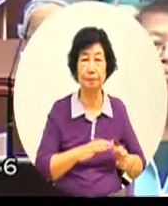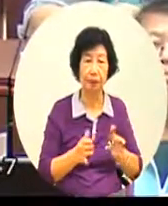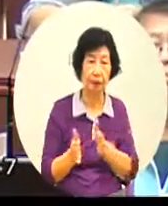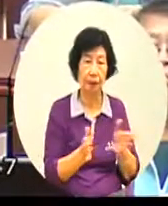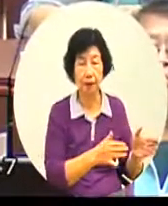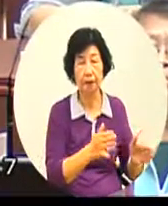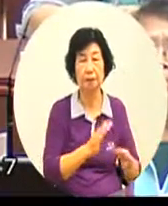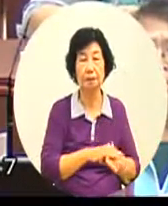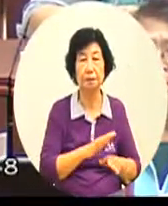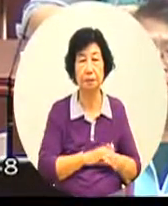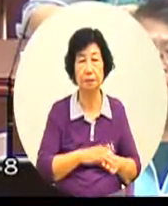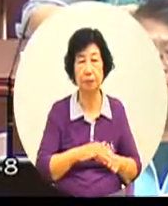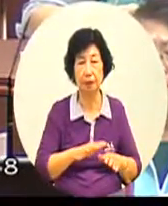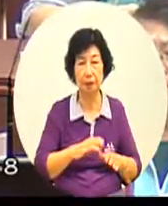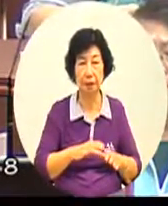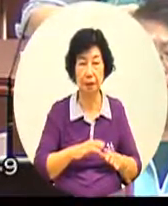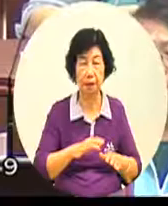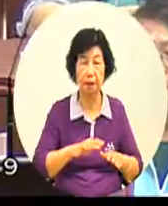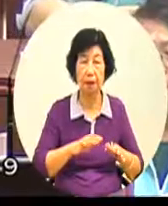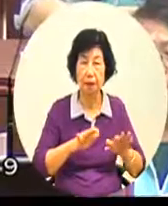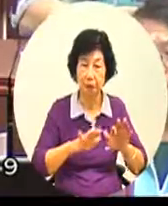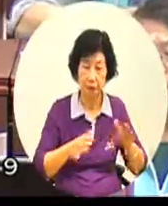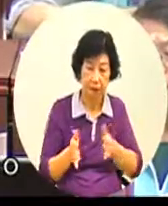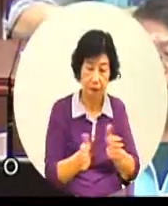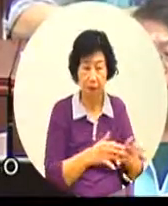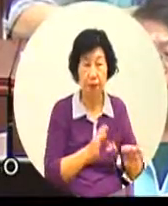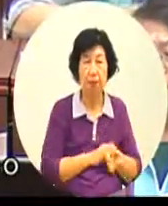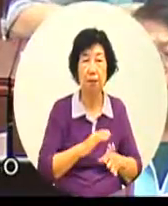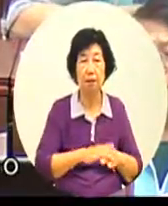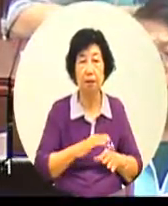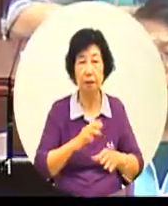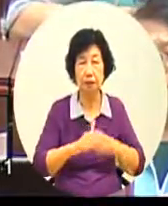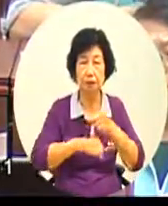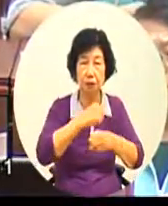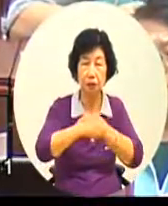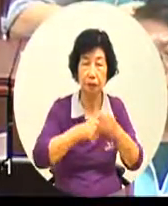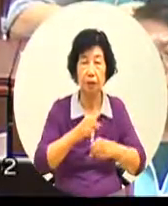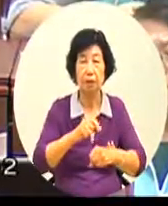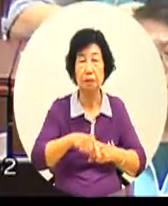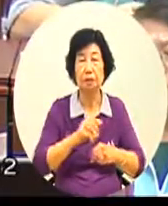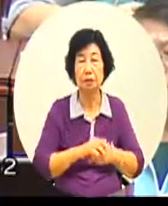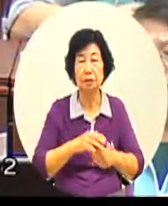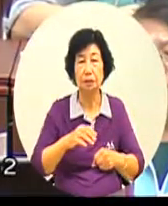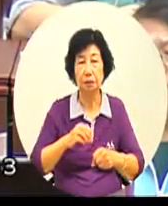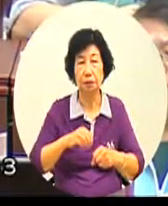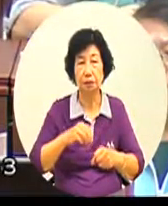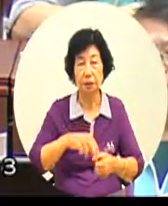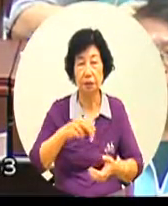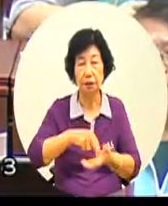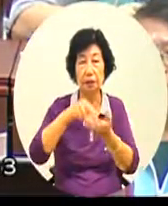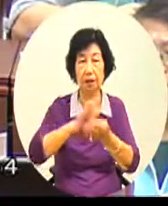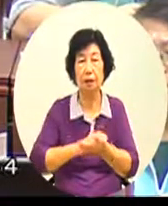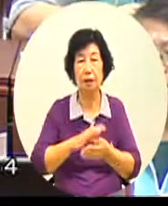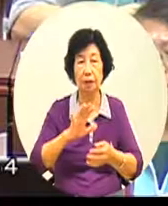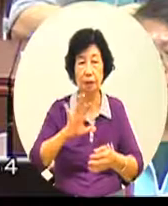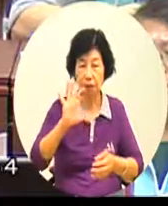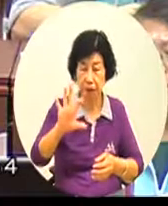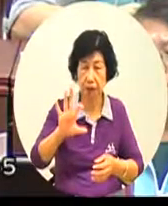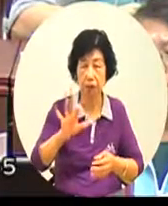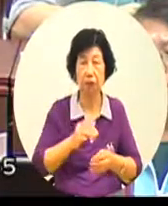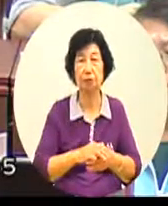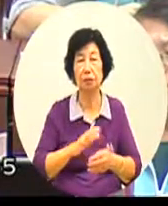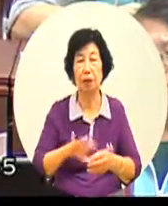成无障碍的一个环境，甚至它的厕所也都要改成符合无障碍的一些相关的一个规定。那的确就像